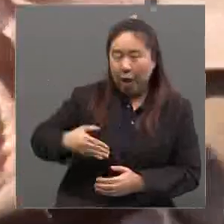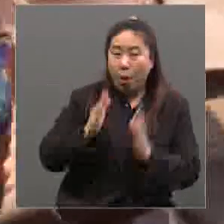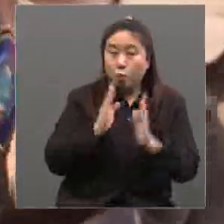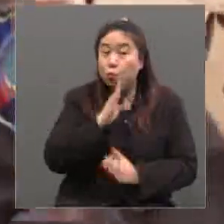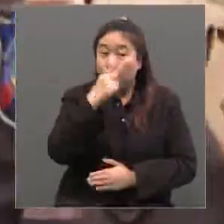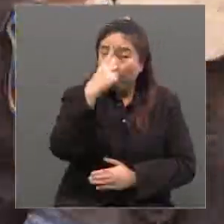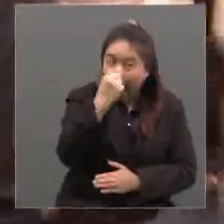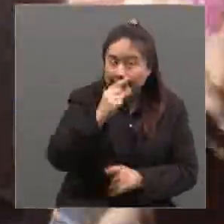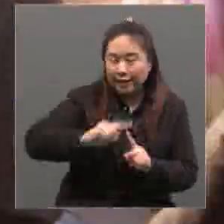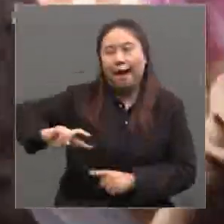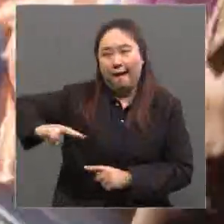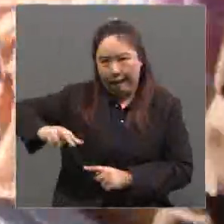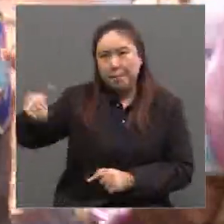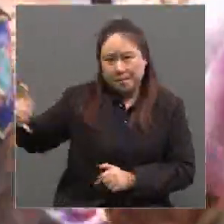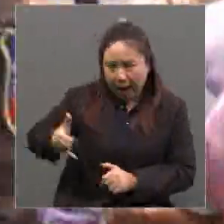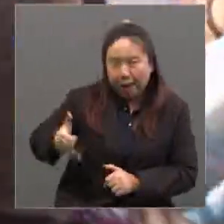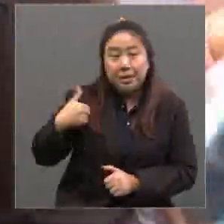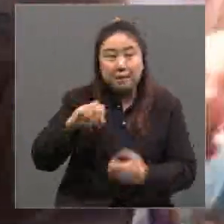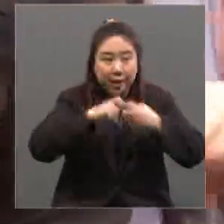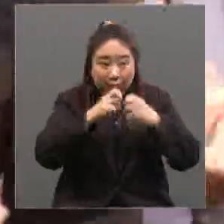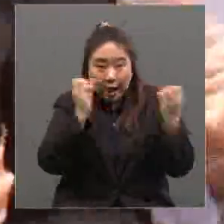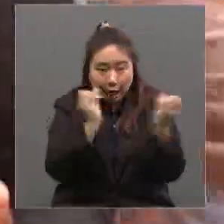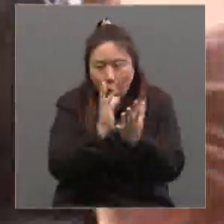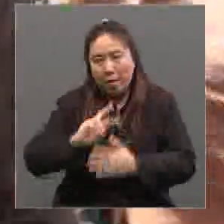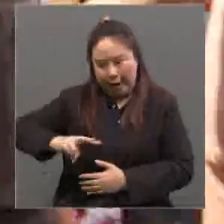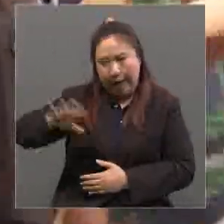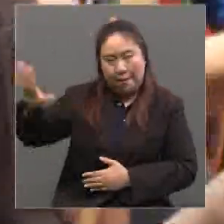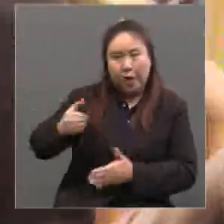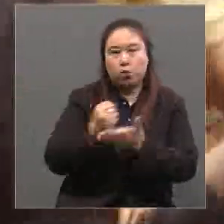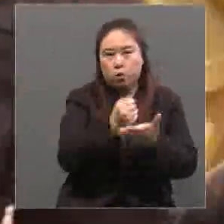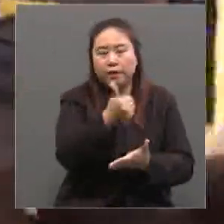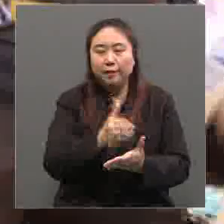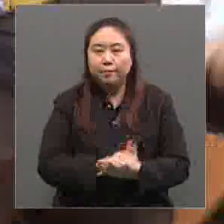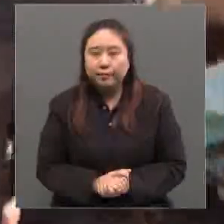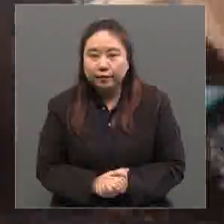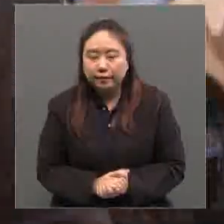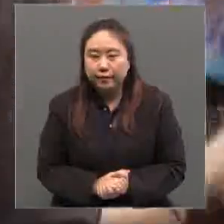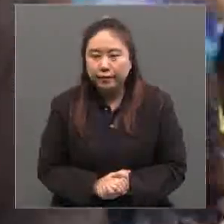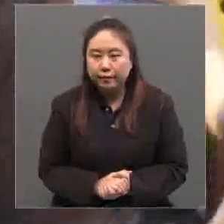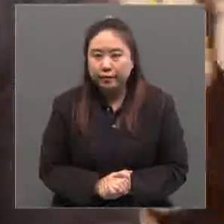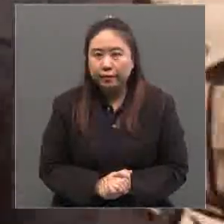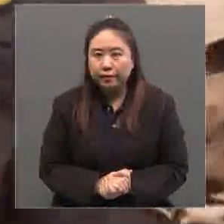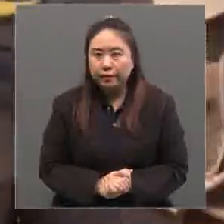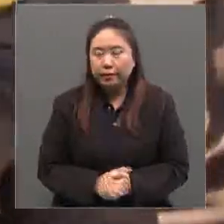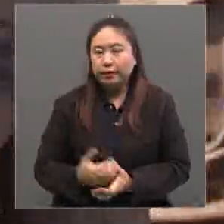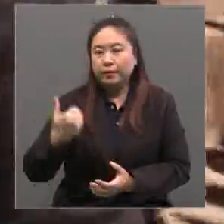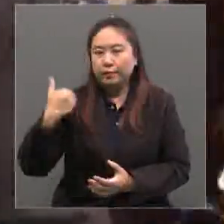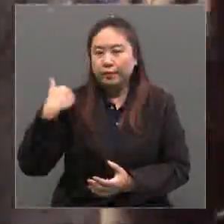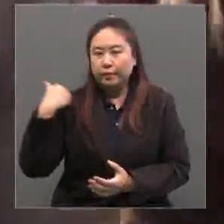ครับไม่ว่าจะเกิดเหตุต่างๆเนี่ยสามารถที่จะดูแลได้ทั่วถึงห้างแผนปฏิบัติการของเราเนี่ยจะมี